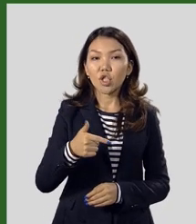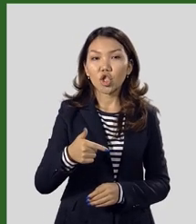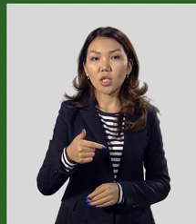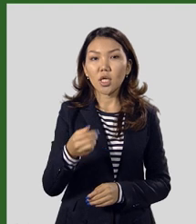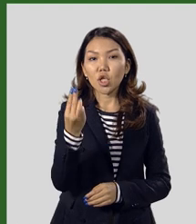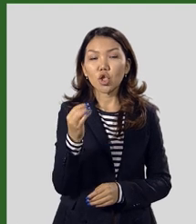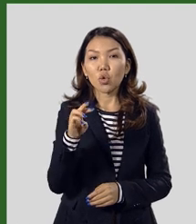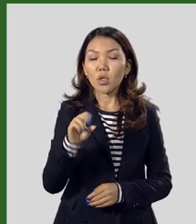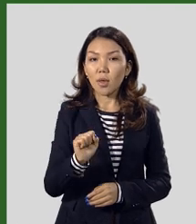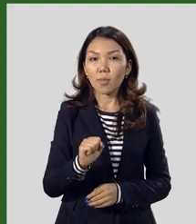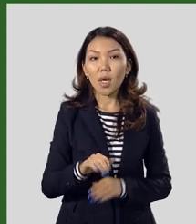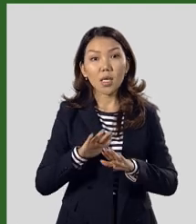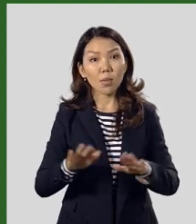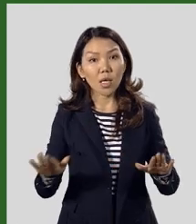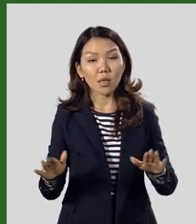Ребята,